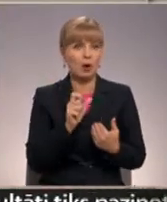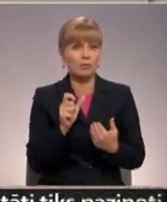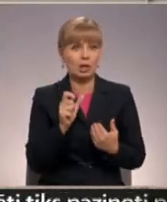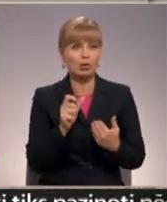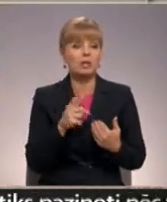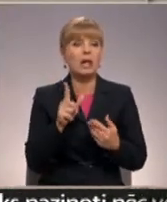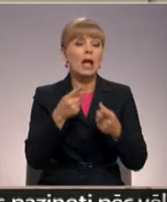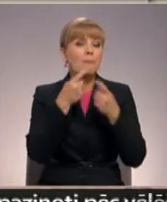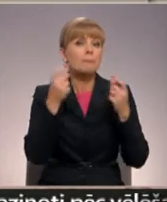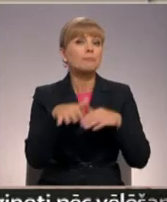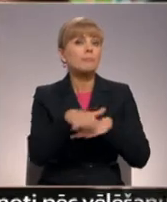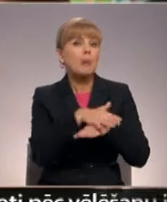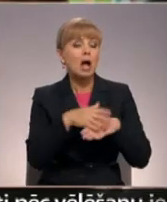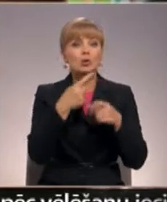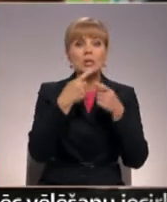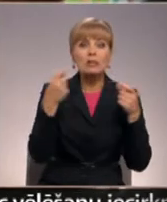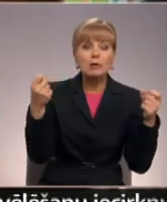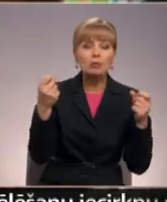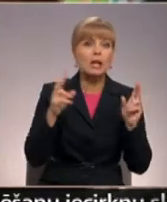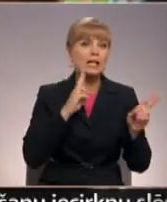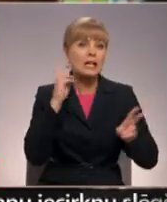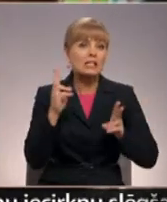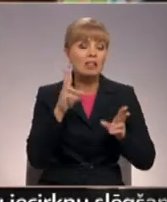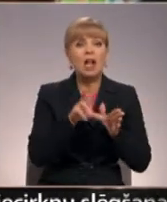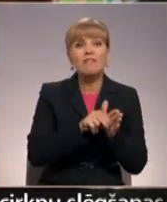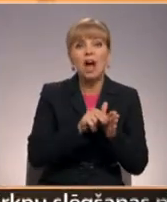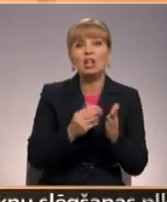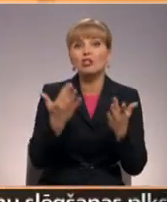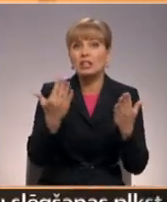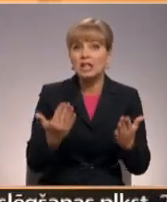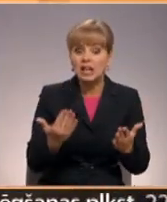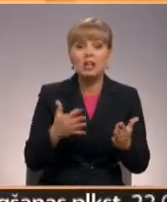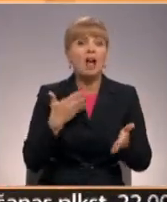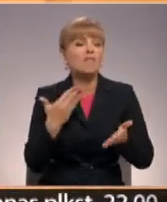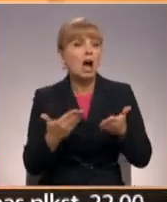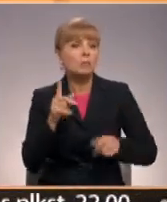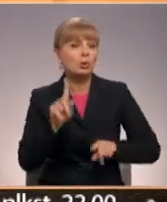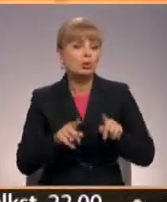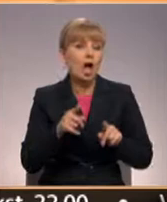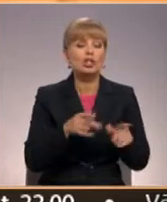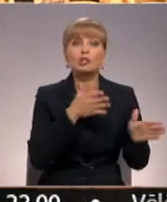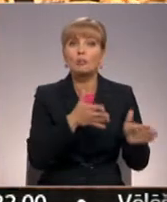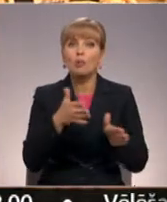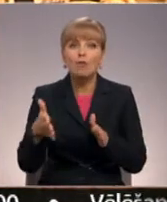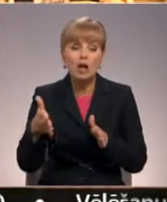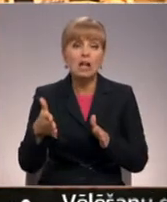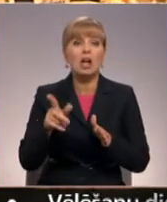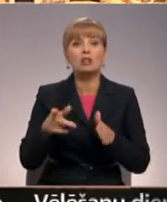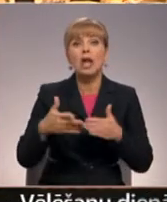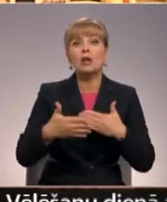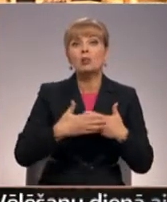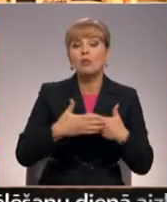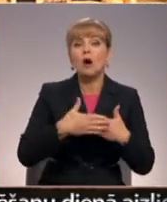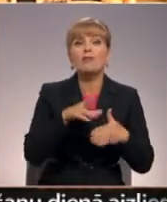Plaša ziņas līdzekļos arī izskanējusi informācija, ka Ventspilī vēlēšana dienā varētu būt dažādas provokācijas un aģitācija vēlēšana iecirkņa tūmā, ko